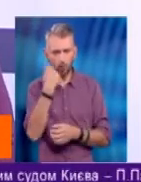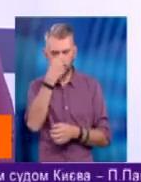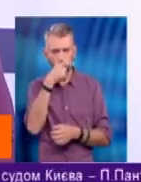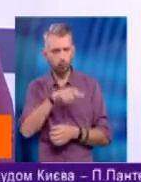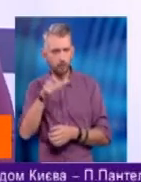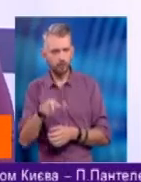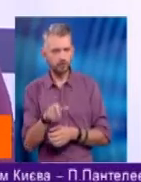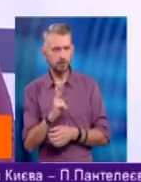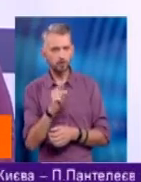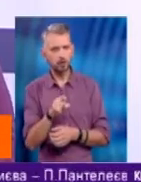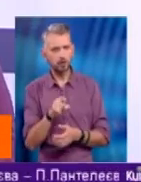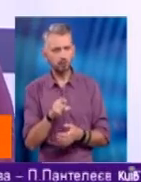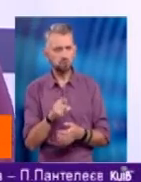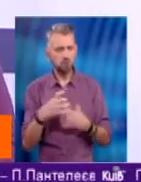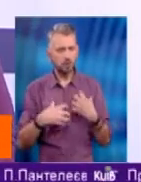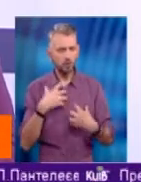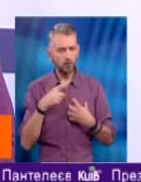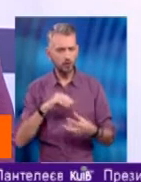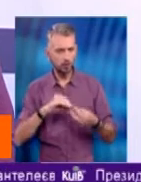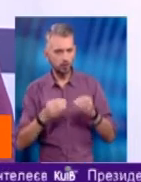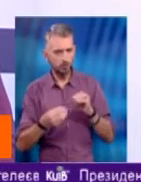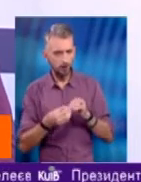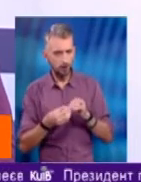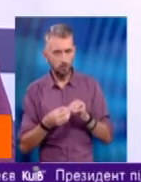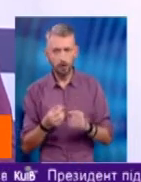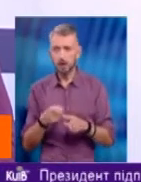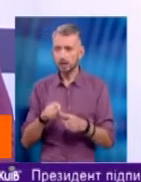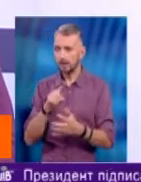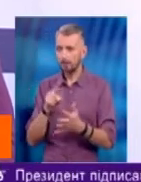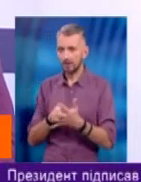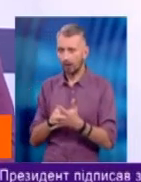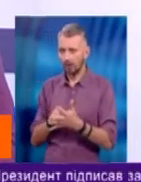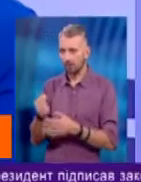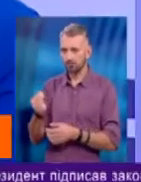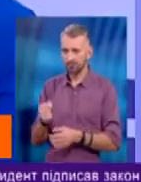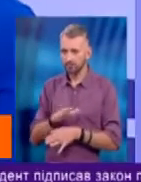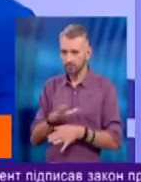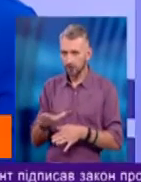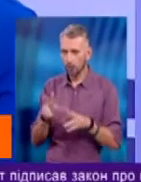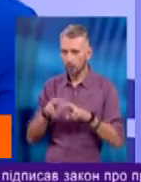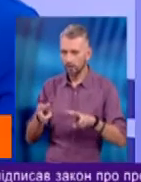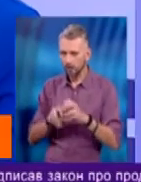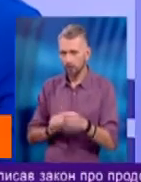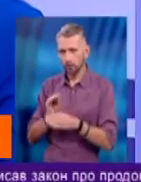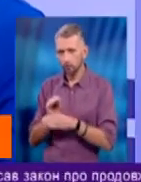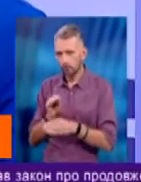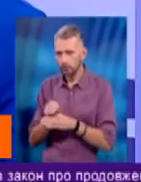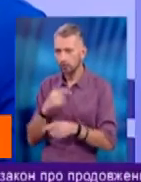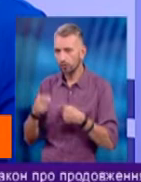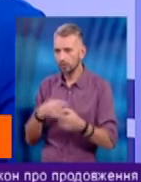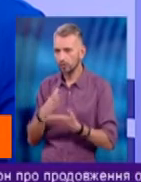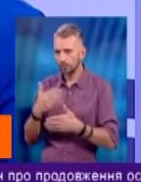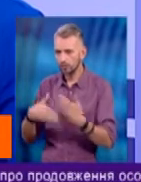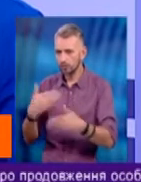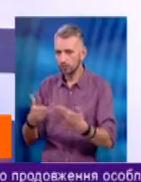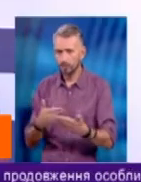там безпосередньо переймаються цією проблематикою. І, до речі, тобто сьогодні... це питання не пробуксовується, воно розглядається, доповнюється постійно, є якісь зрушення